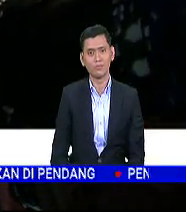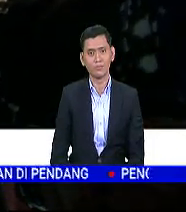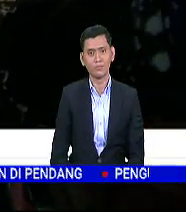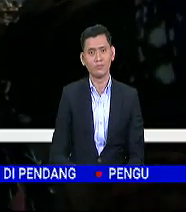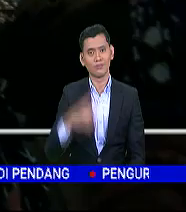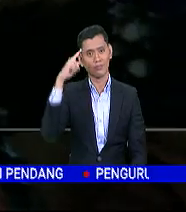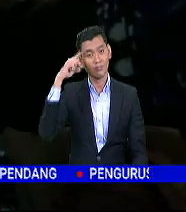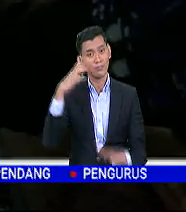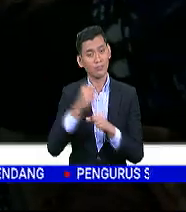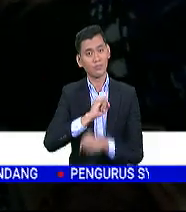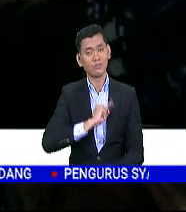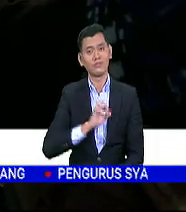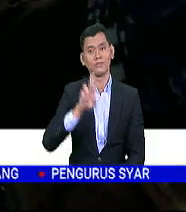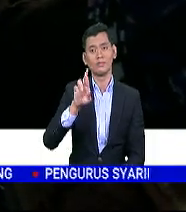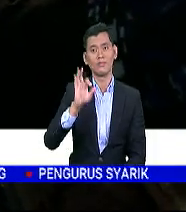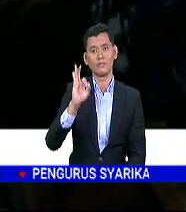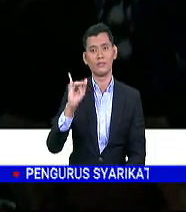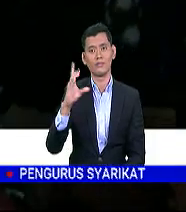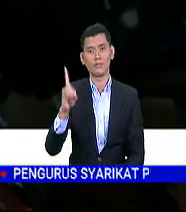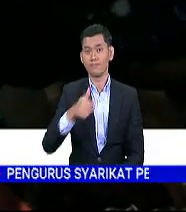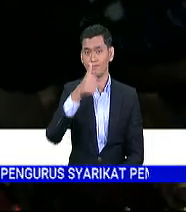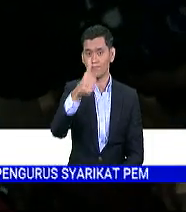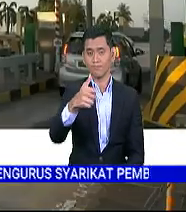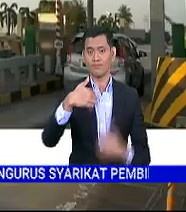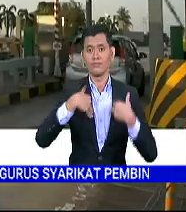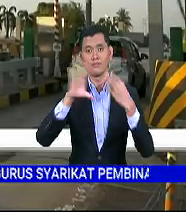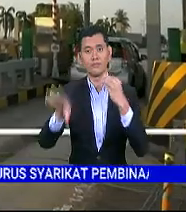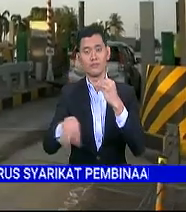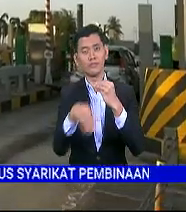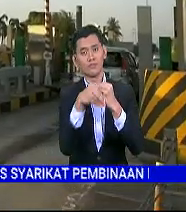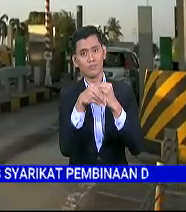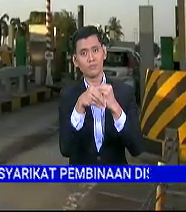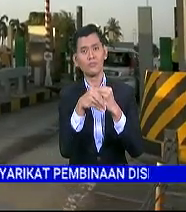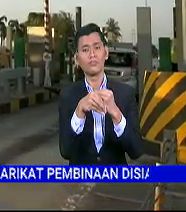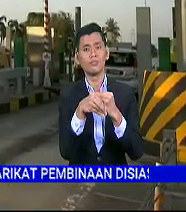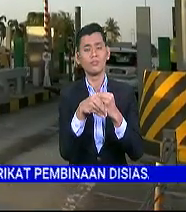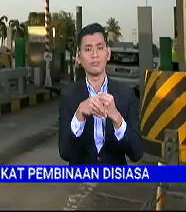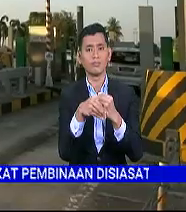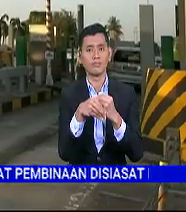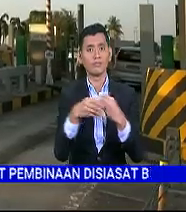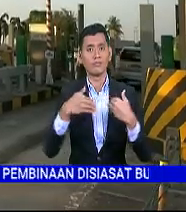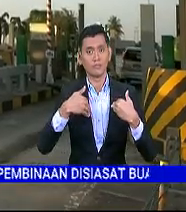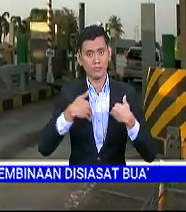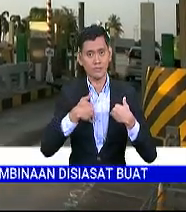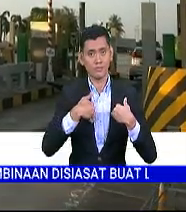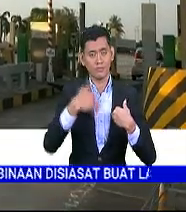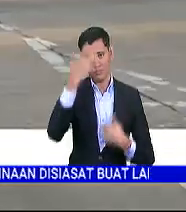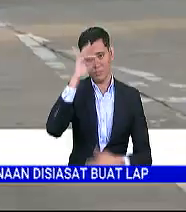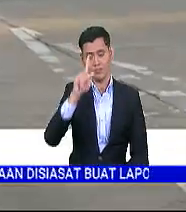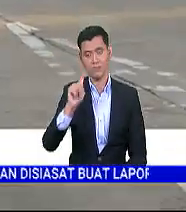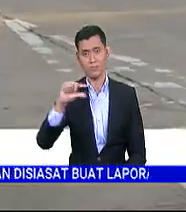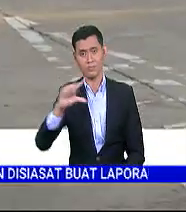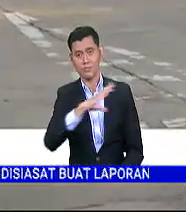Pendapat saya RFID ni kira bagus lah. Dia ada tambahan di antara kita ada smart tag dan juga Touch